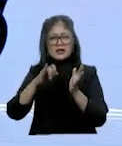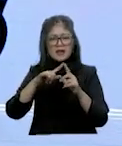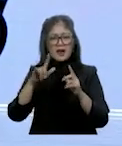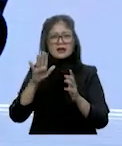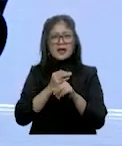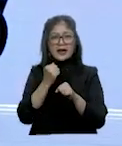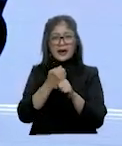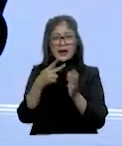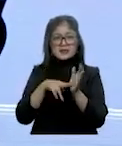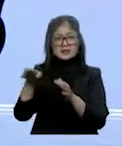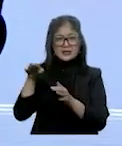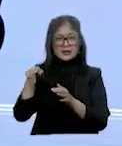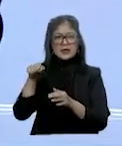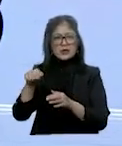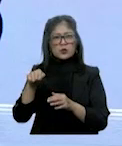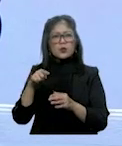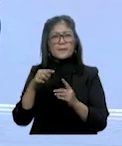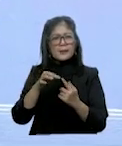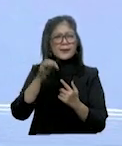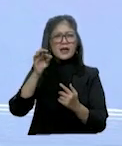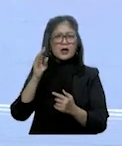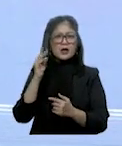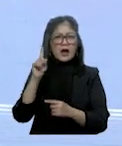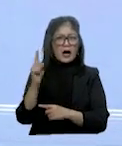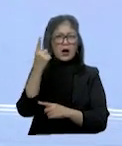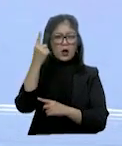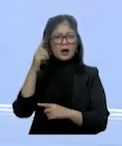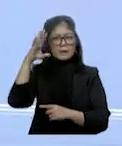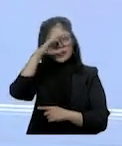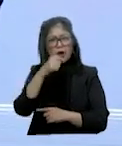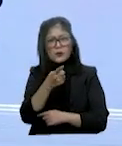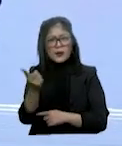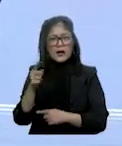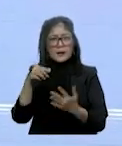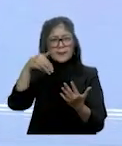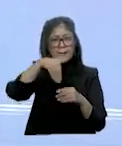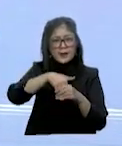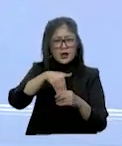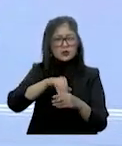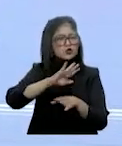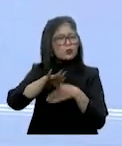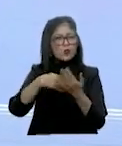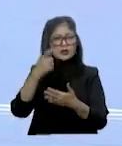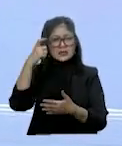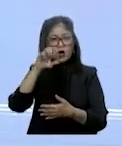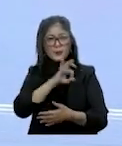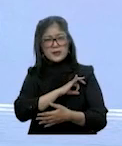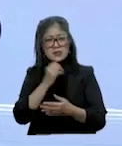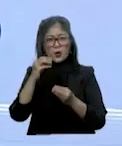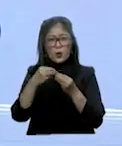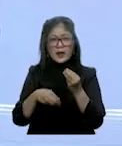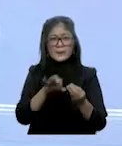antaranya merupakan pemilih pemula. Lantas bagaimana pengetahuan mereka tentang pemilu? Dan apakah seluruh capres-cawapres populer di